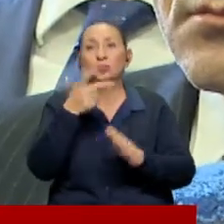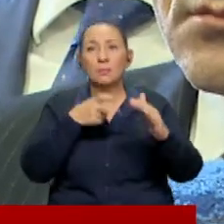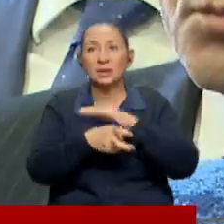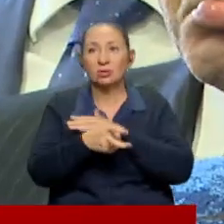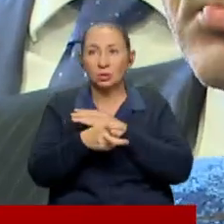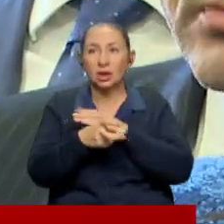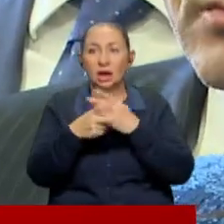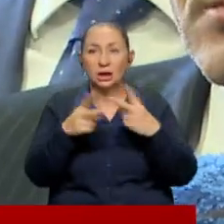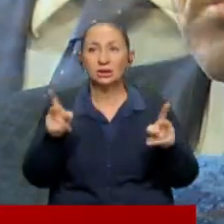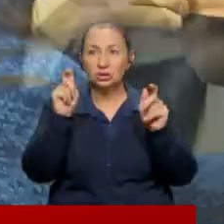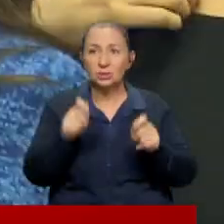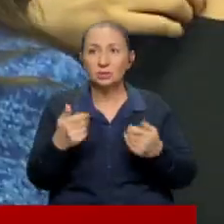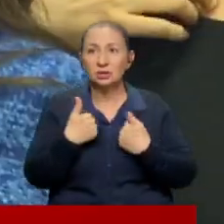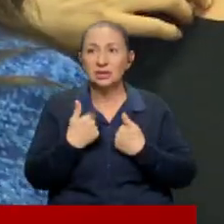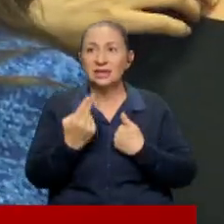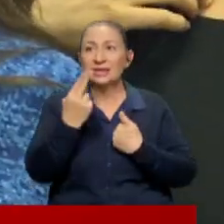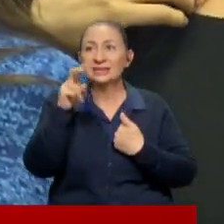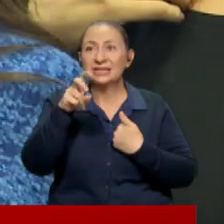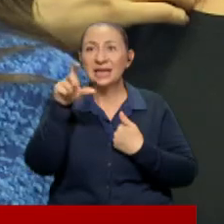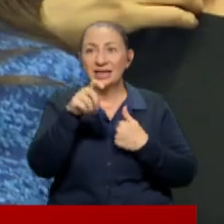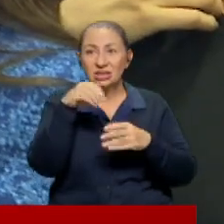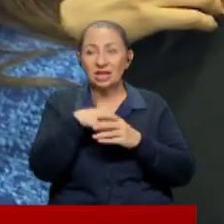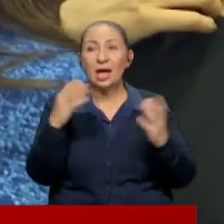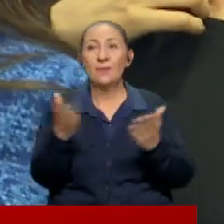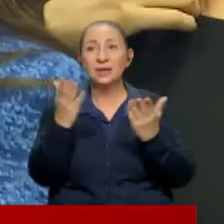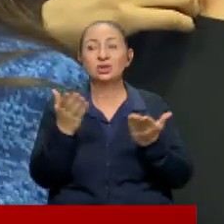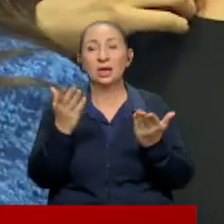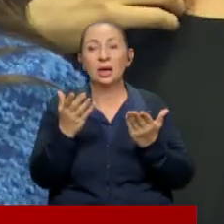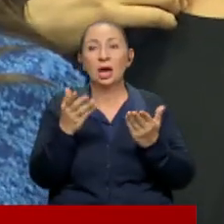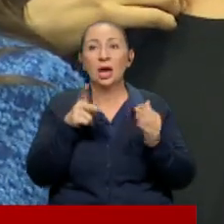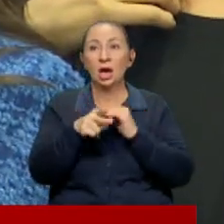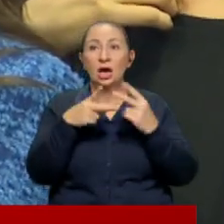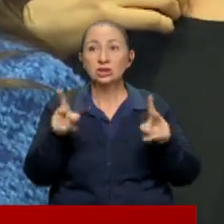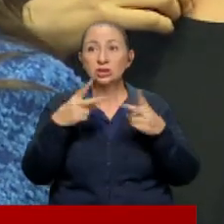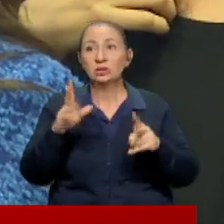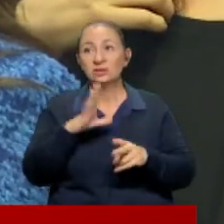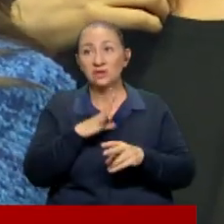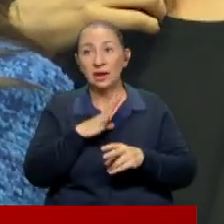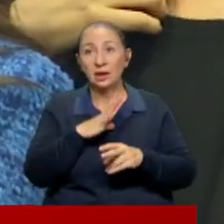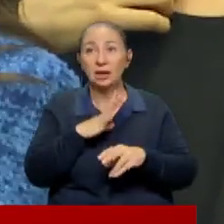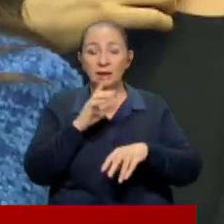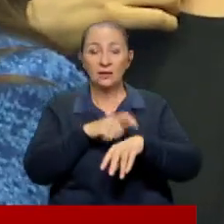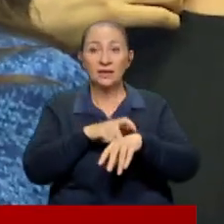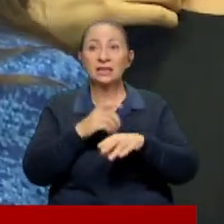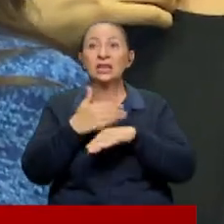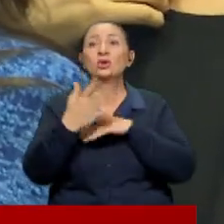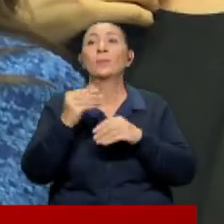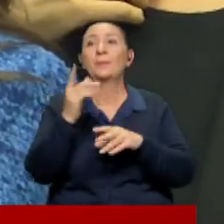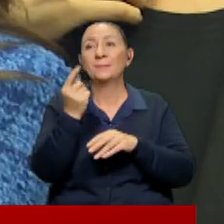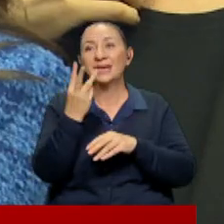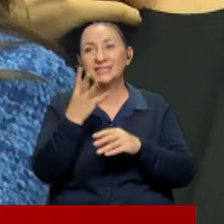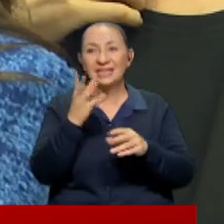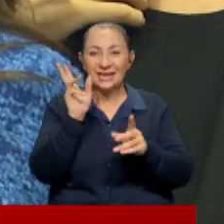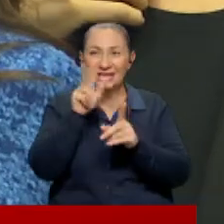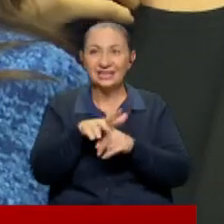metro hattımızda daha açılış yapacağız. 7-8 ay içerisinde epeyce açılışımız var. Vakit geç olmadan birkaç